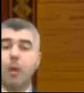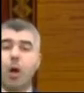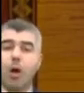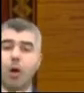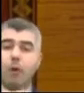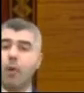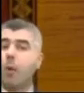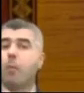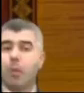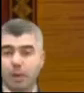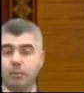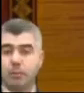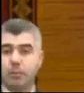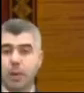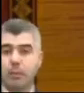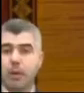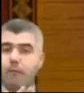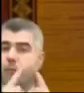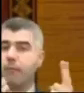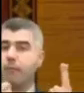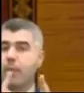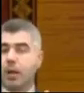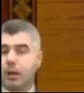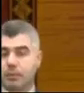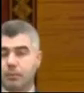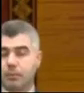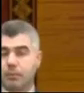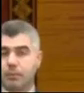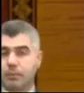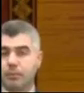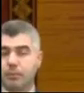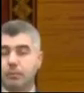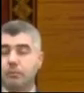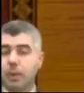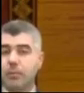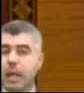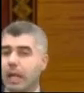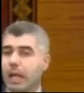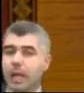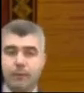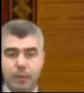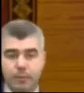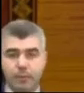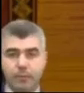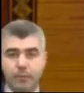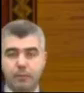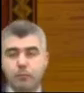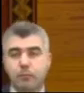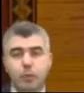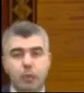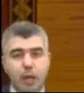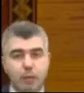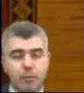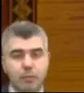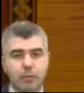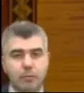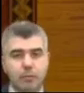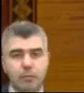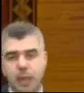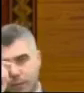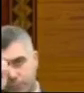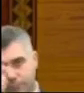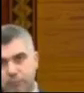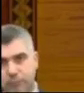للمناخ. بلدان اطلع بدور أساسي وبارز على المسرح الدولي. إن هذا الالتزام الذي نستمر فيه، وأريد